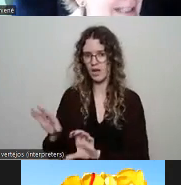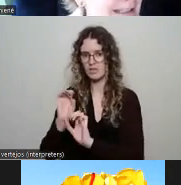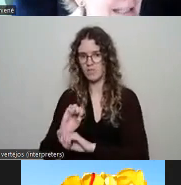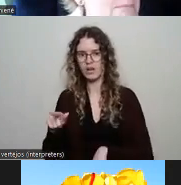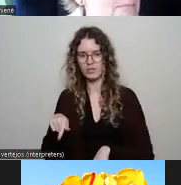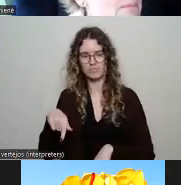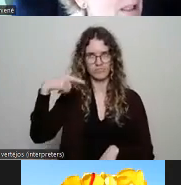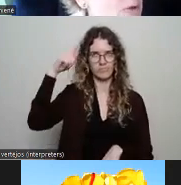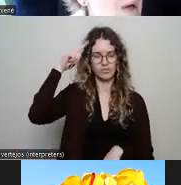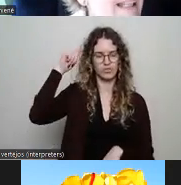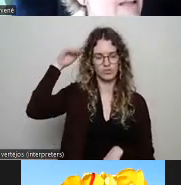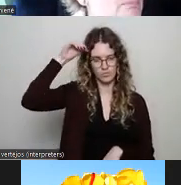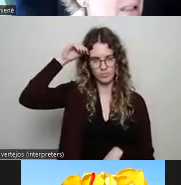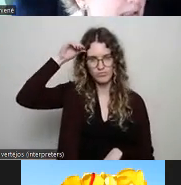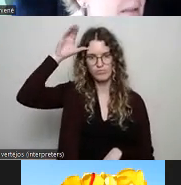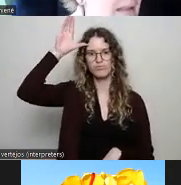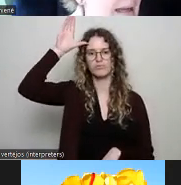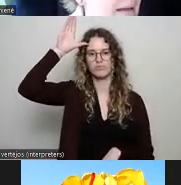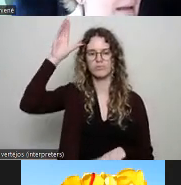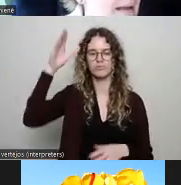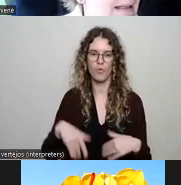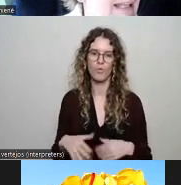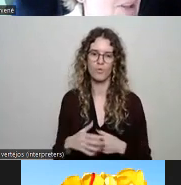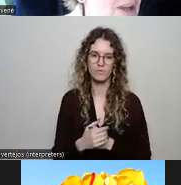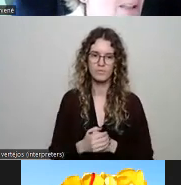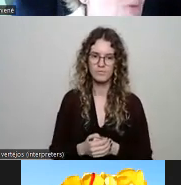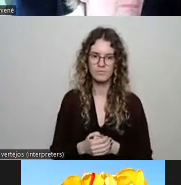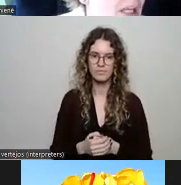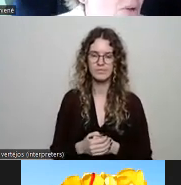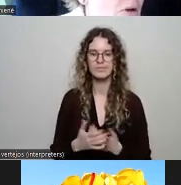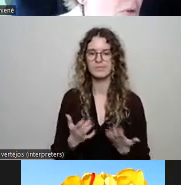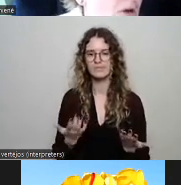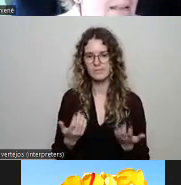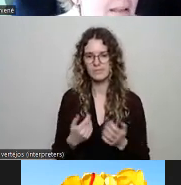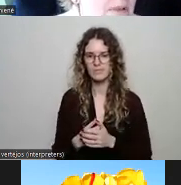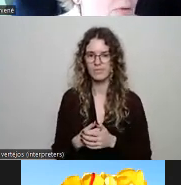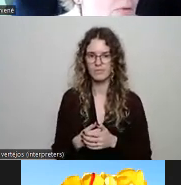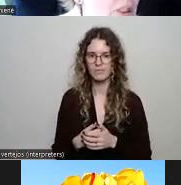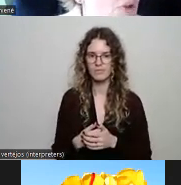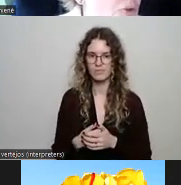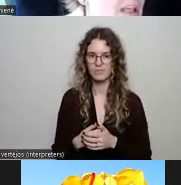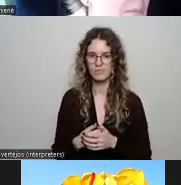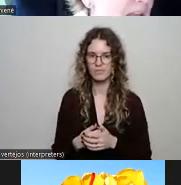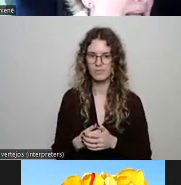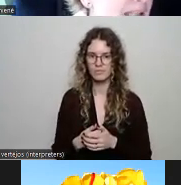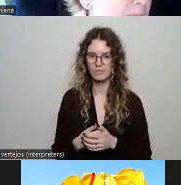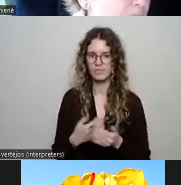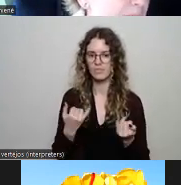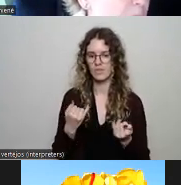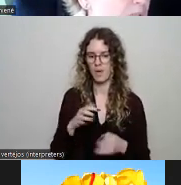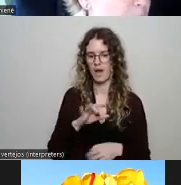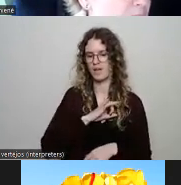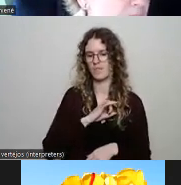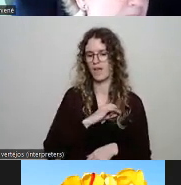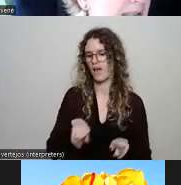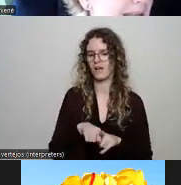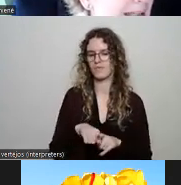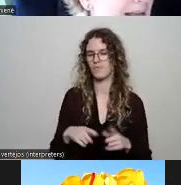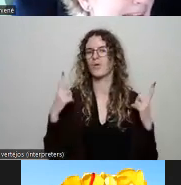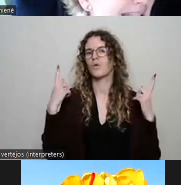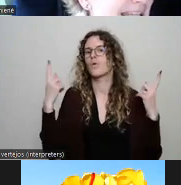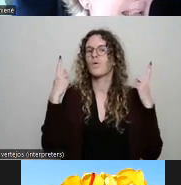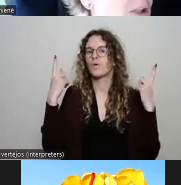tokį didelį, pamatuotą ir patirtą. Tai čia mes turim tiesiog tokią dabar iššūkį gimnaziją priėmėm, kad